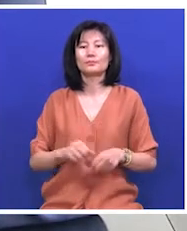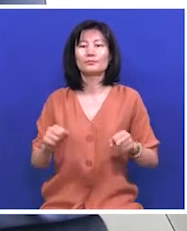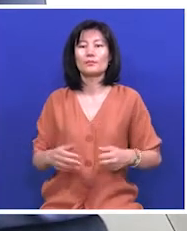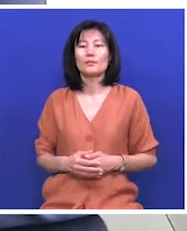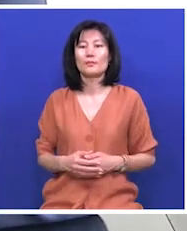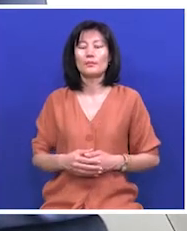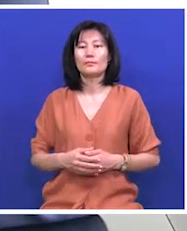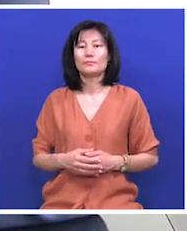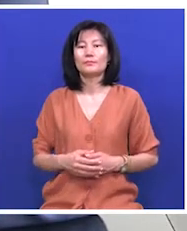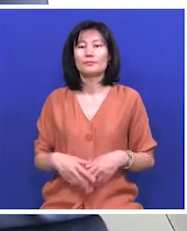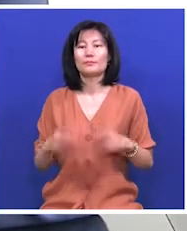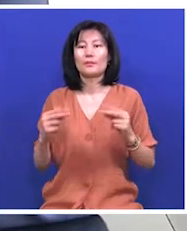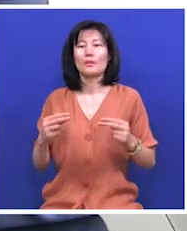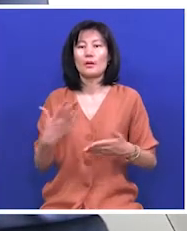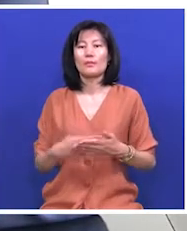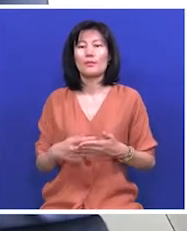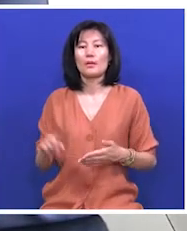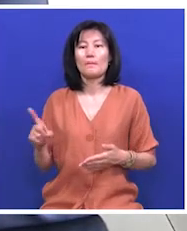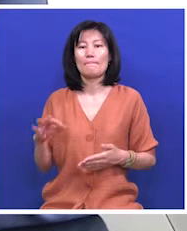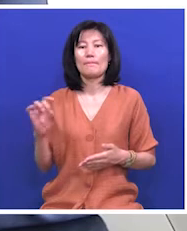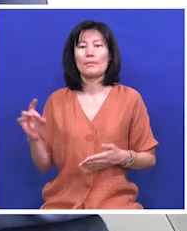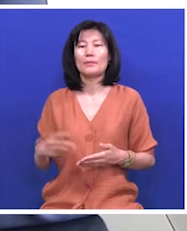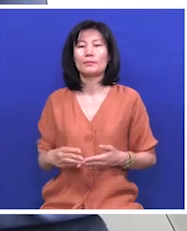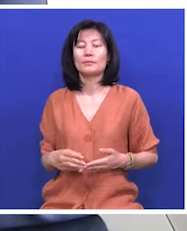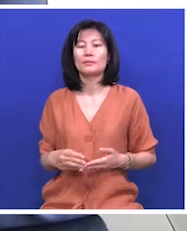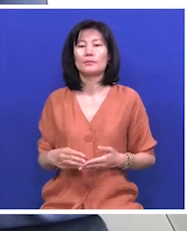істеп, егер шын мәнінде бір